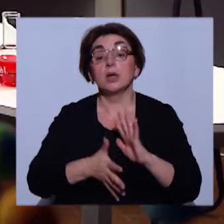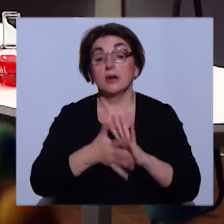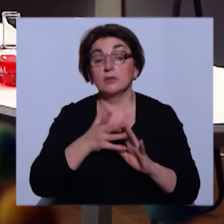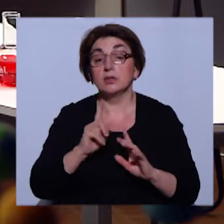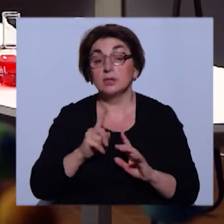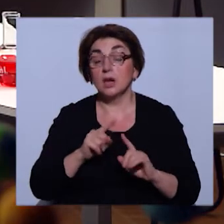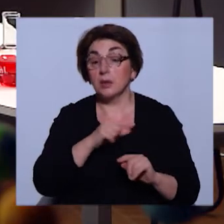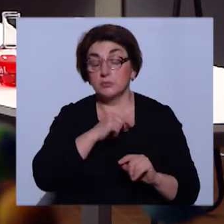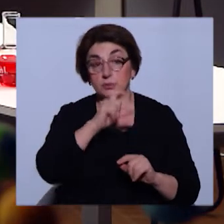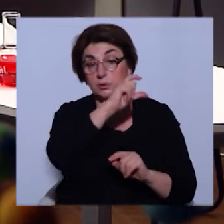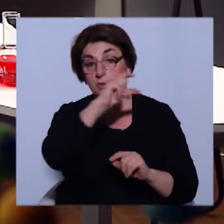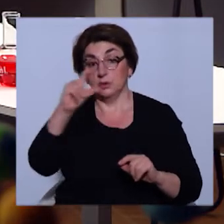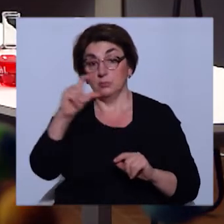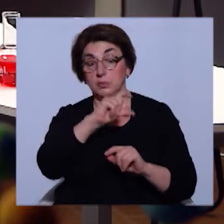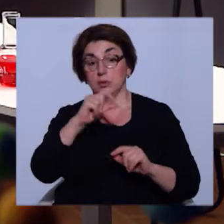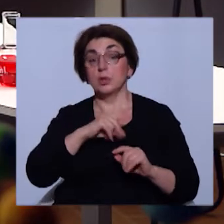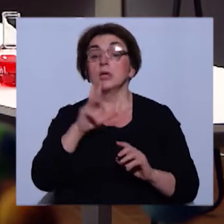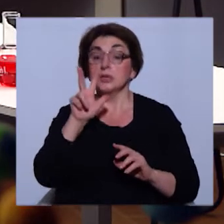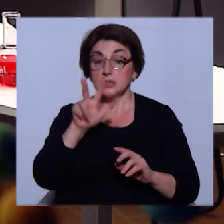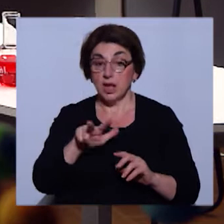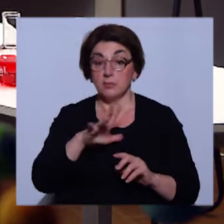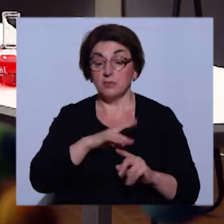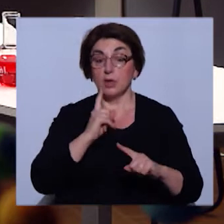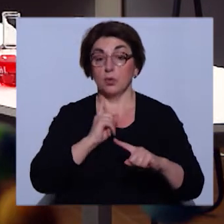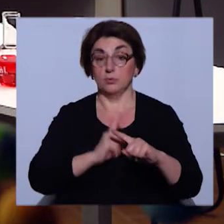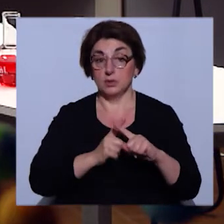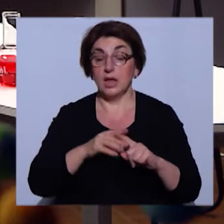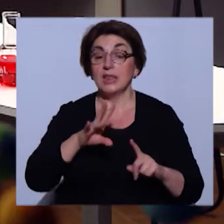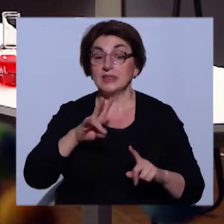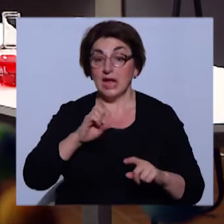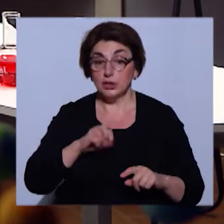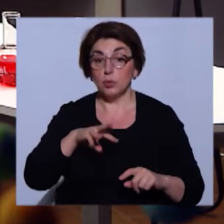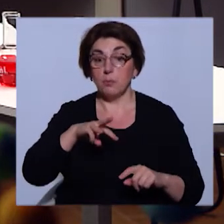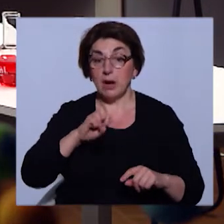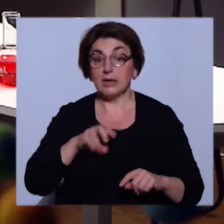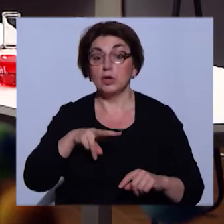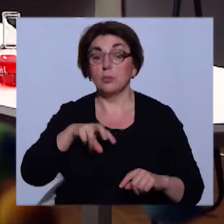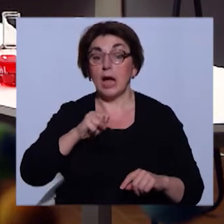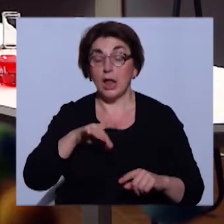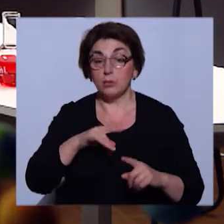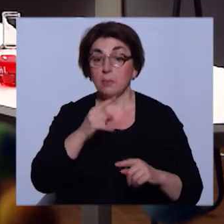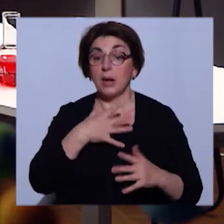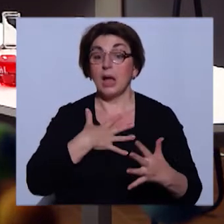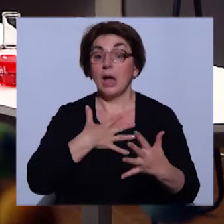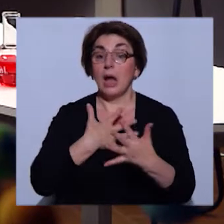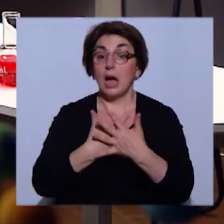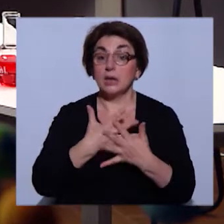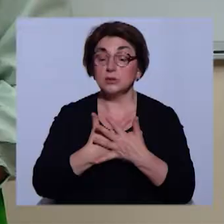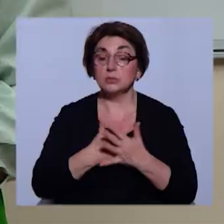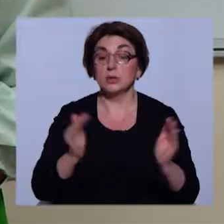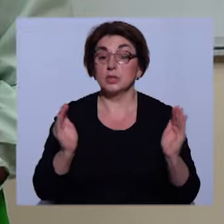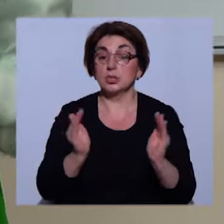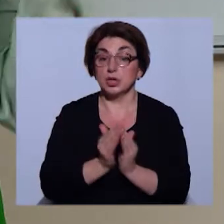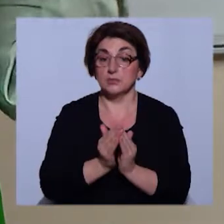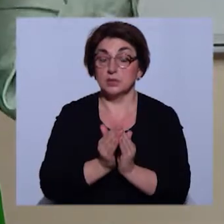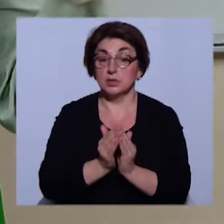პერიოდში რა მოხდა? მართალია იყო სამივე მეტალი, ნატრიუმის, მაგნიუმის და ალუმინის, მაგრამ მეტალთა აქტიურობა